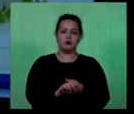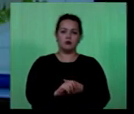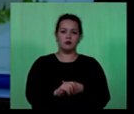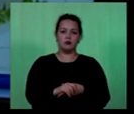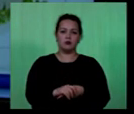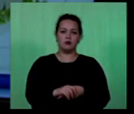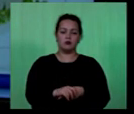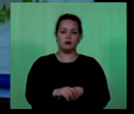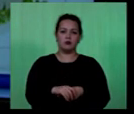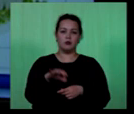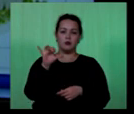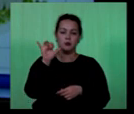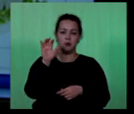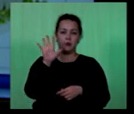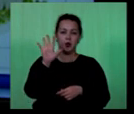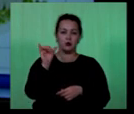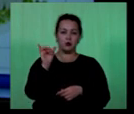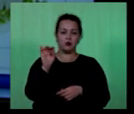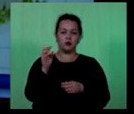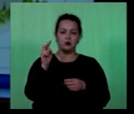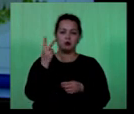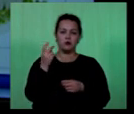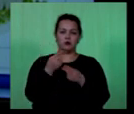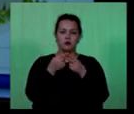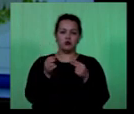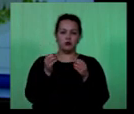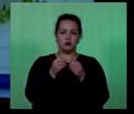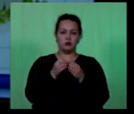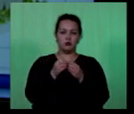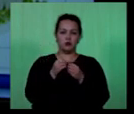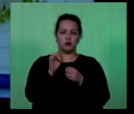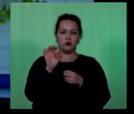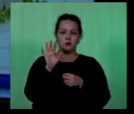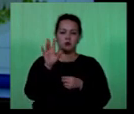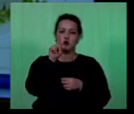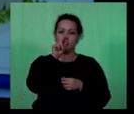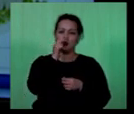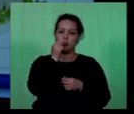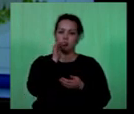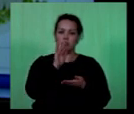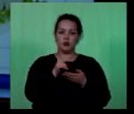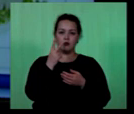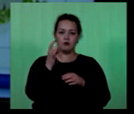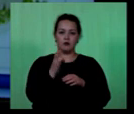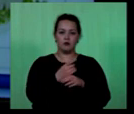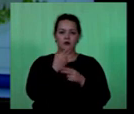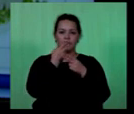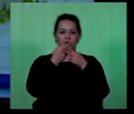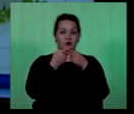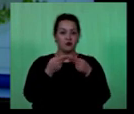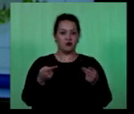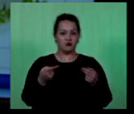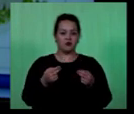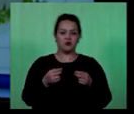пятью 2 ребята 10 посмотрите 5 цыплят берем два раза и у вас получается